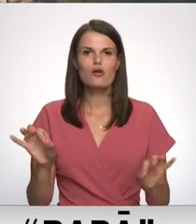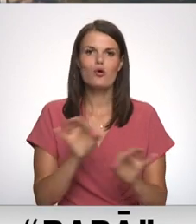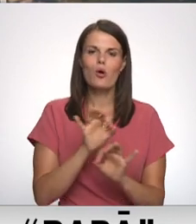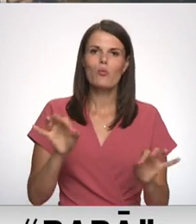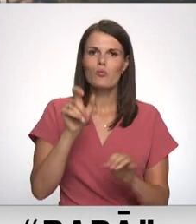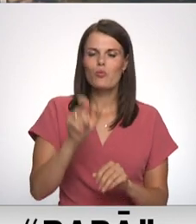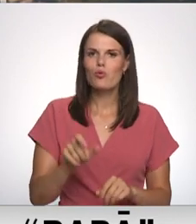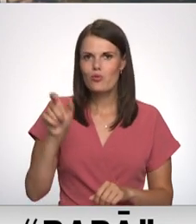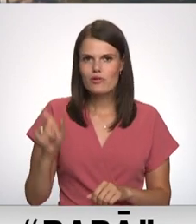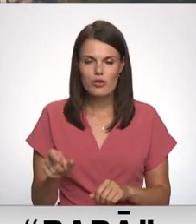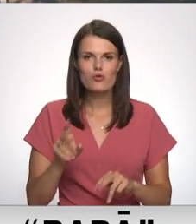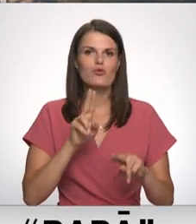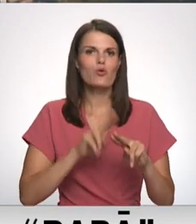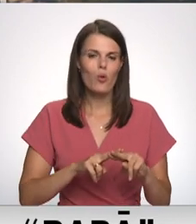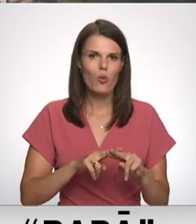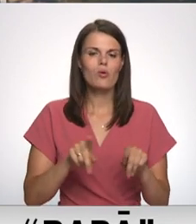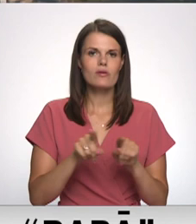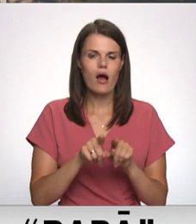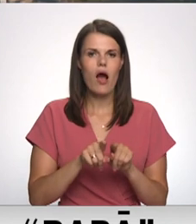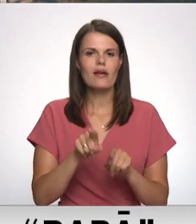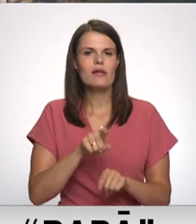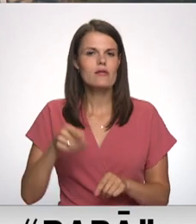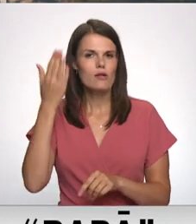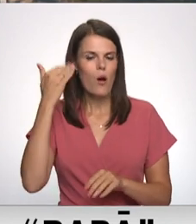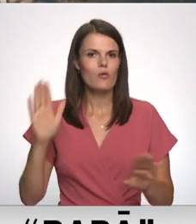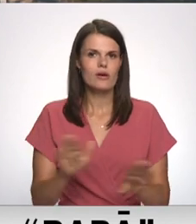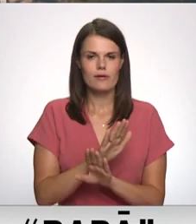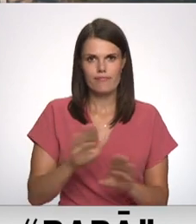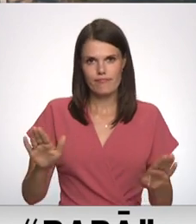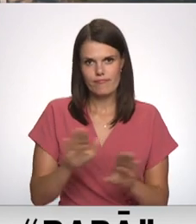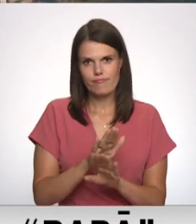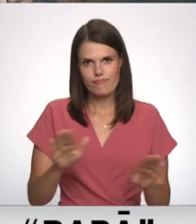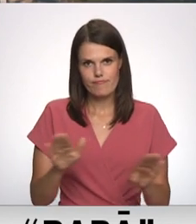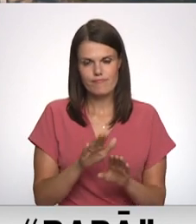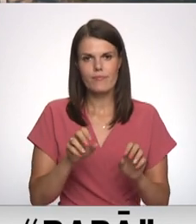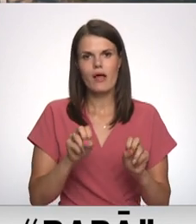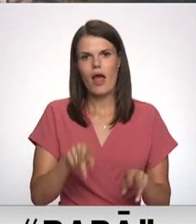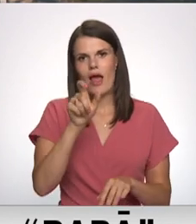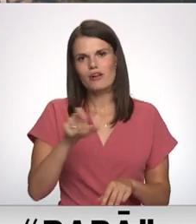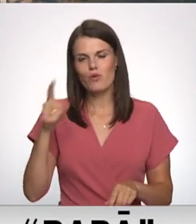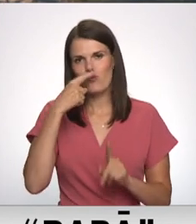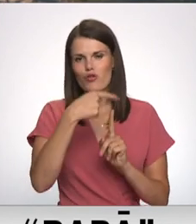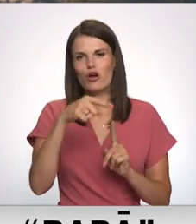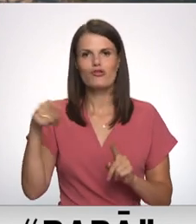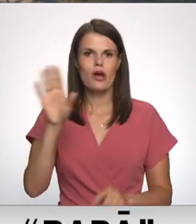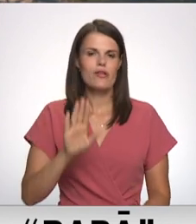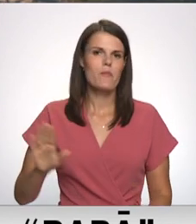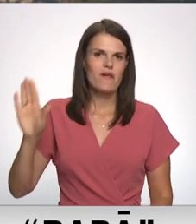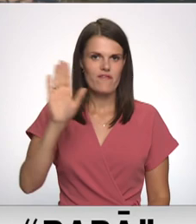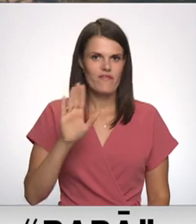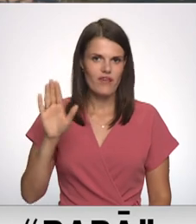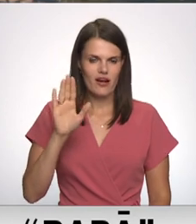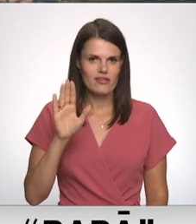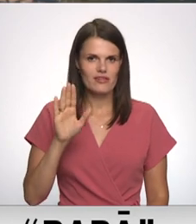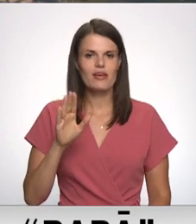Lietuvas, Igaunijas un Ukrainas. Festivāla mēķis ir vērst uzmanību uz ārā dziedamo tautas dziesmu repertuāru un tā ciešo sasaisti ar